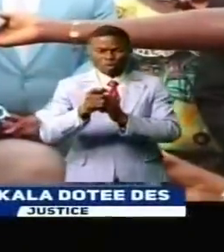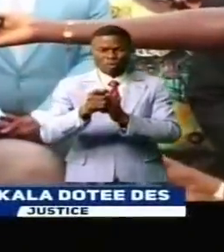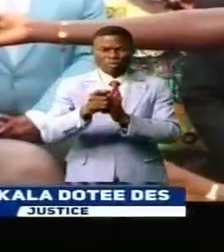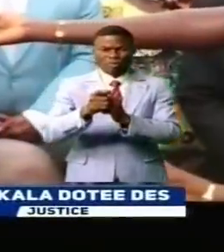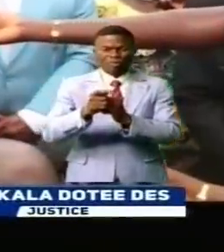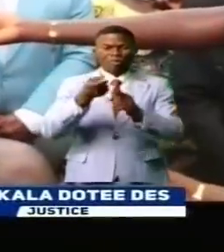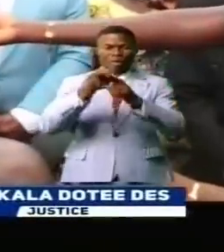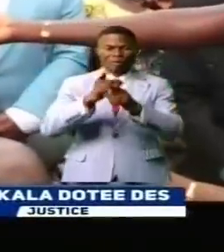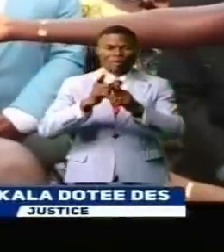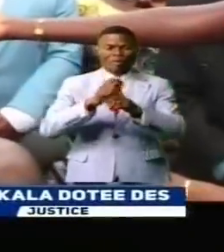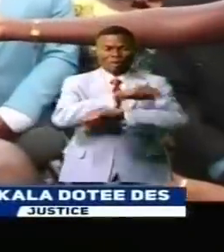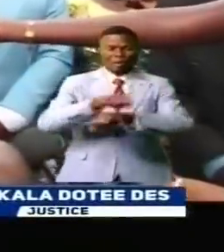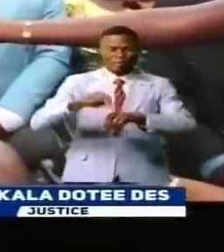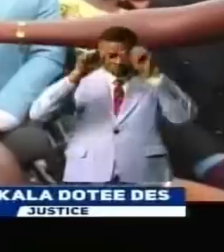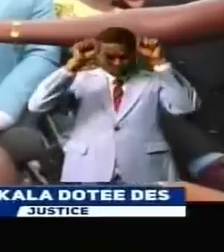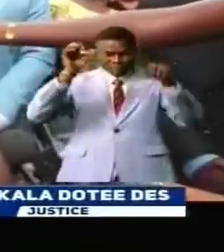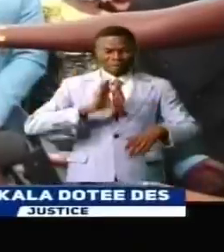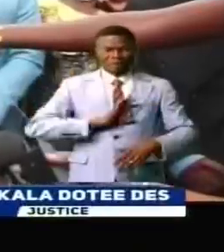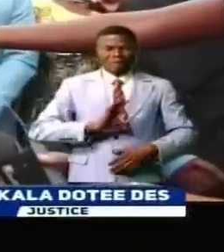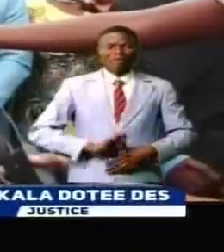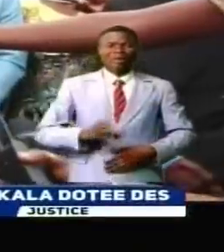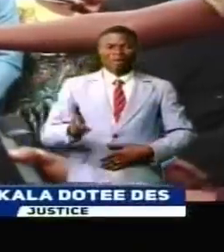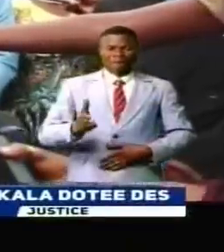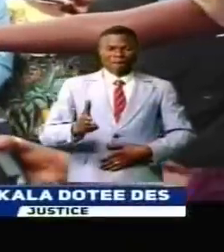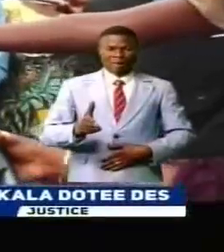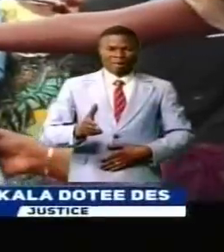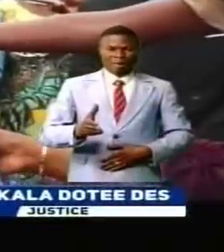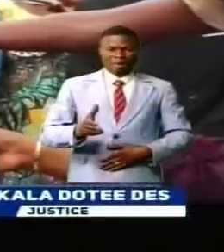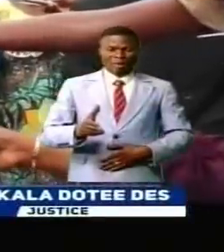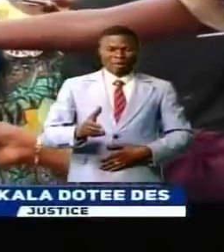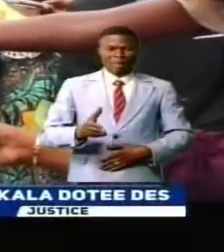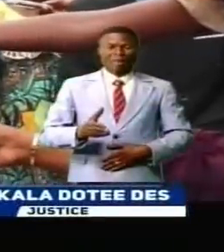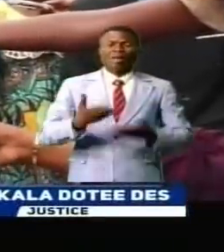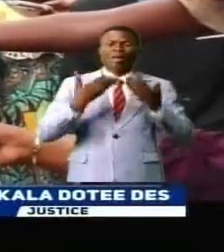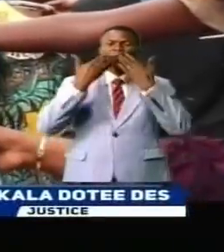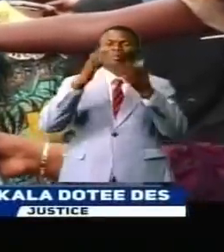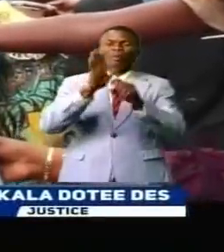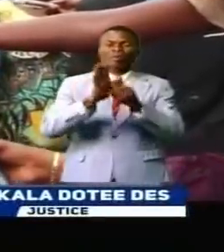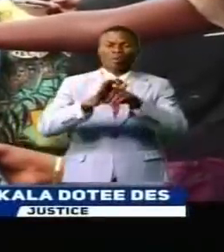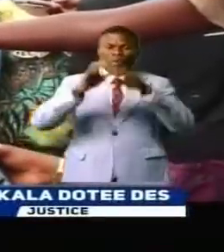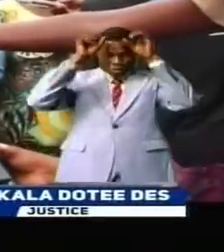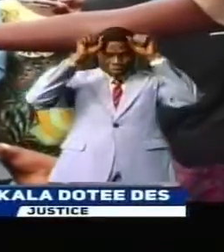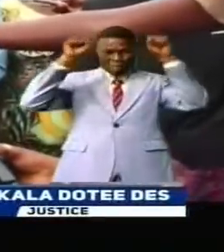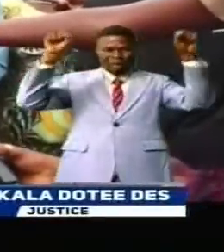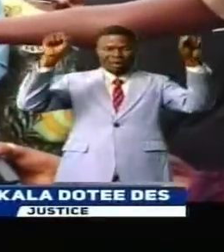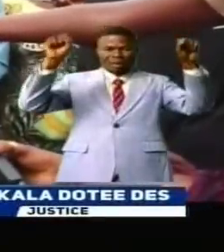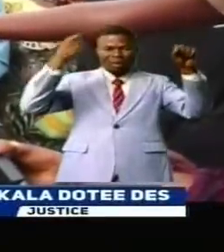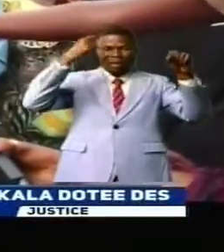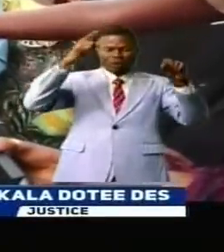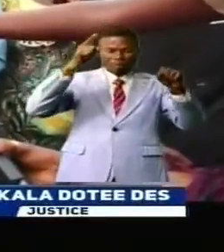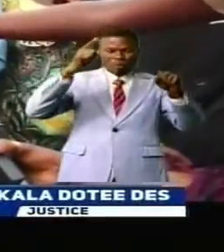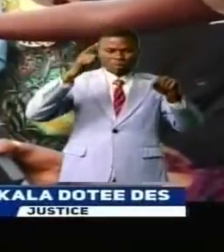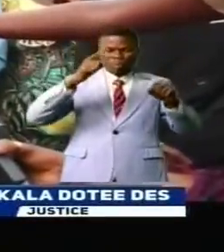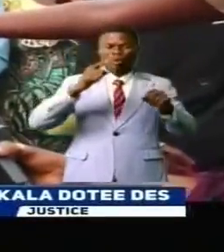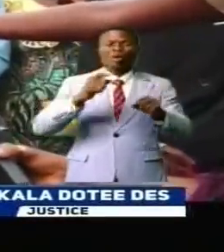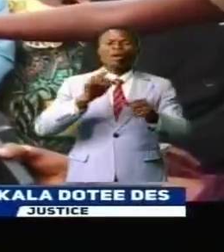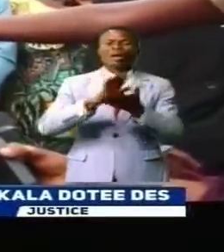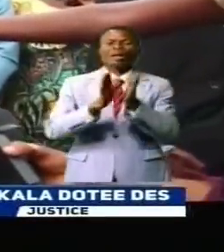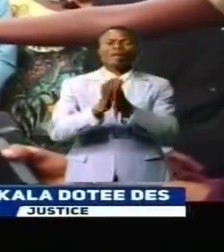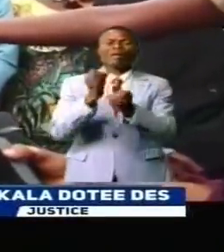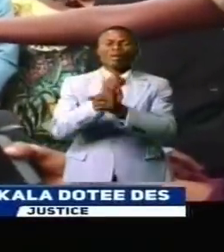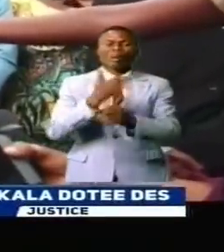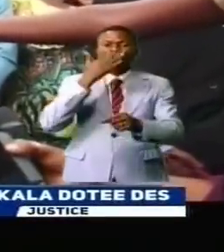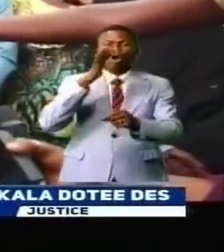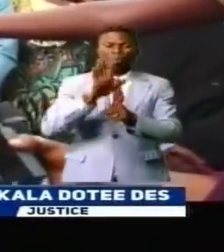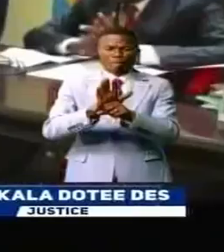de la présidence de la République et je remercie le président pour la concrétisation de